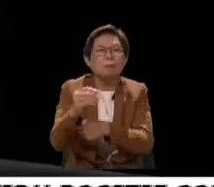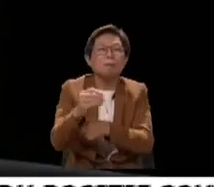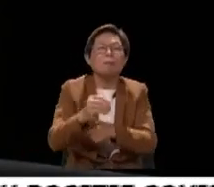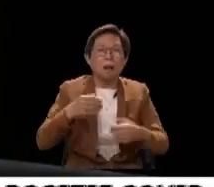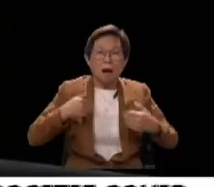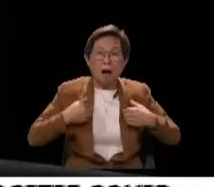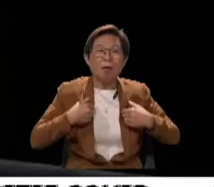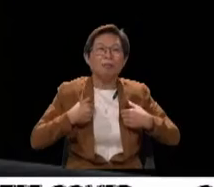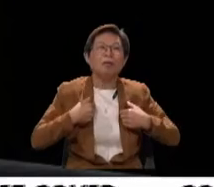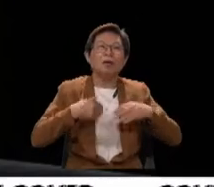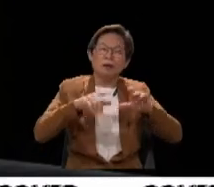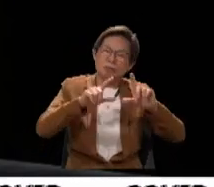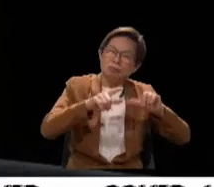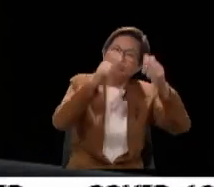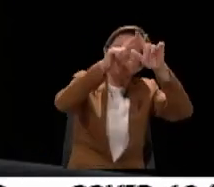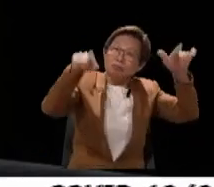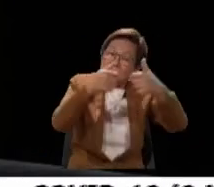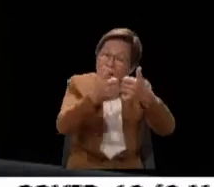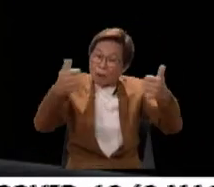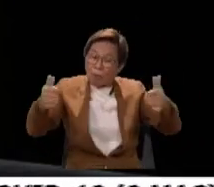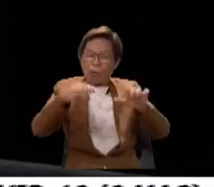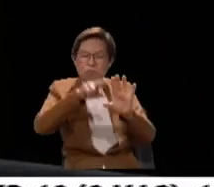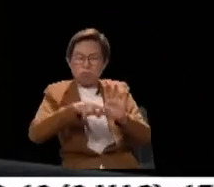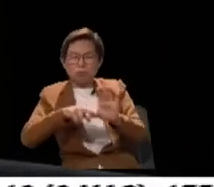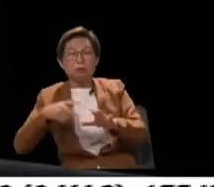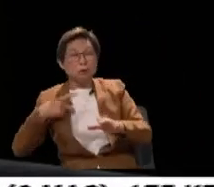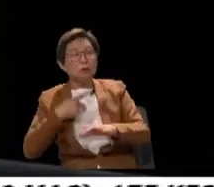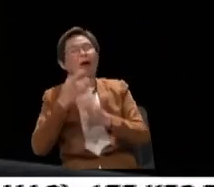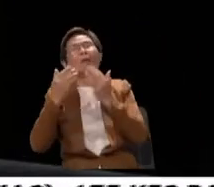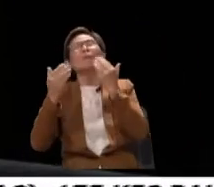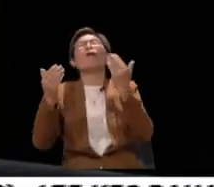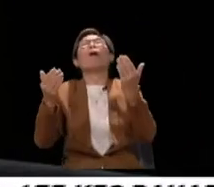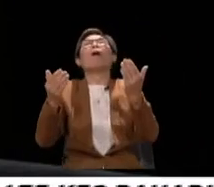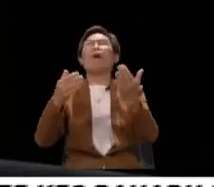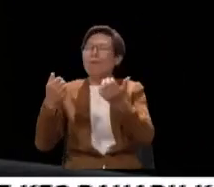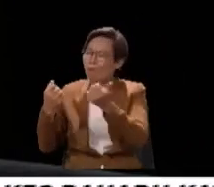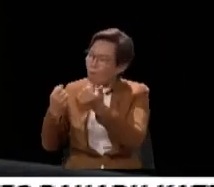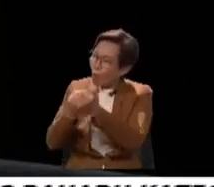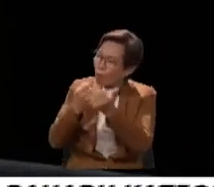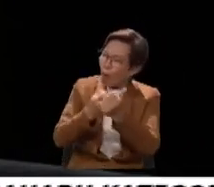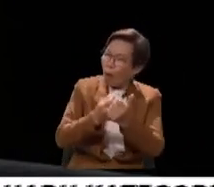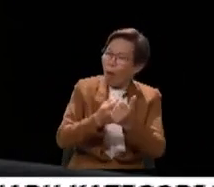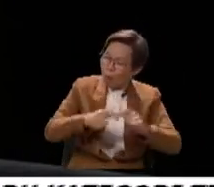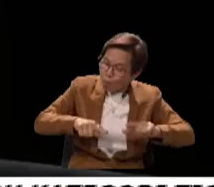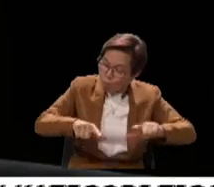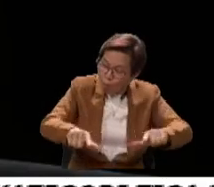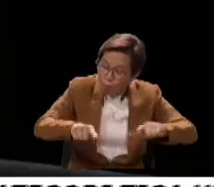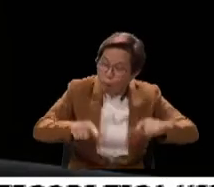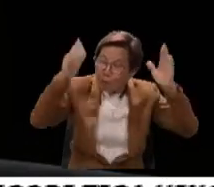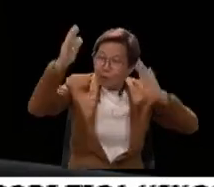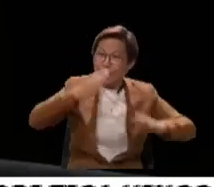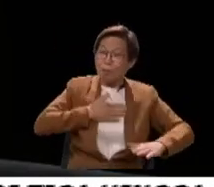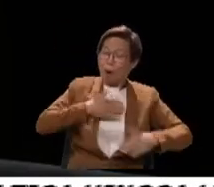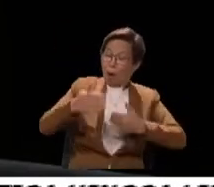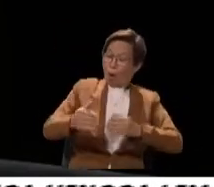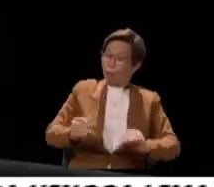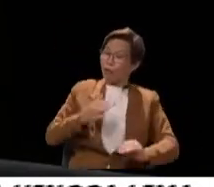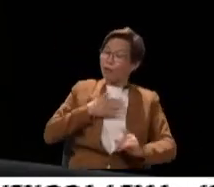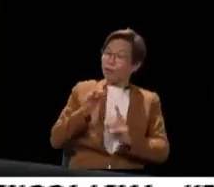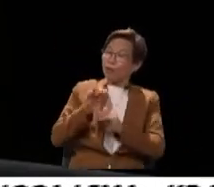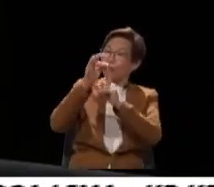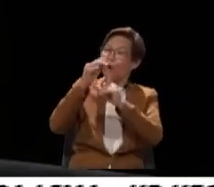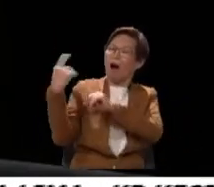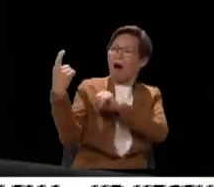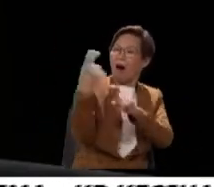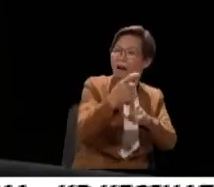Alhamdulillah kita dapat juga sponsor sumbangan daripada perabut Malaysia yang di bawah Kementerian saya memberikan kerusi